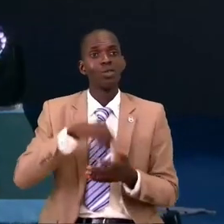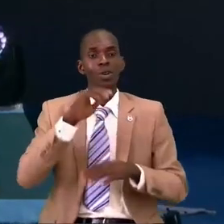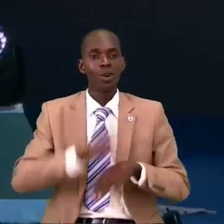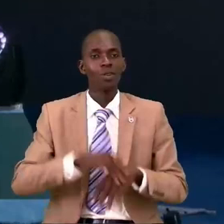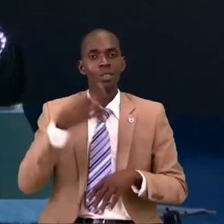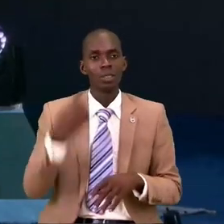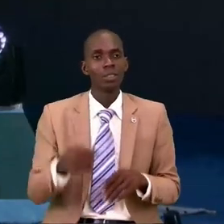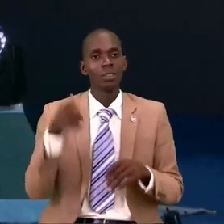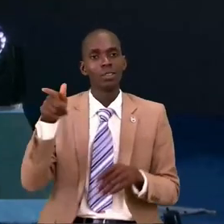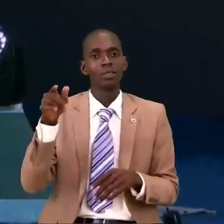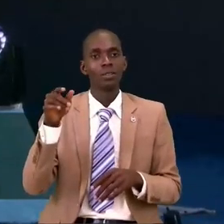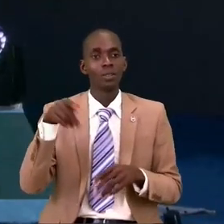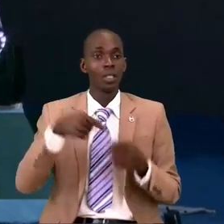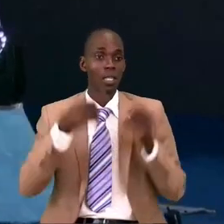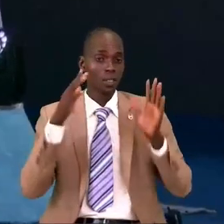le tua.